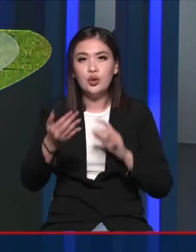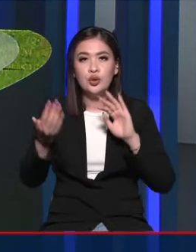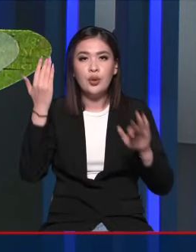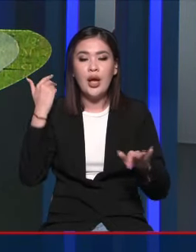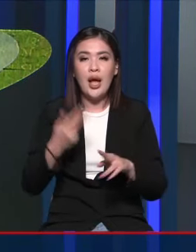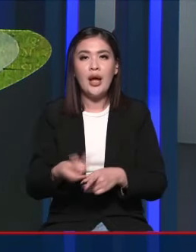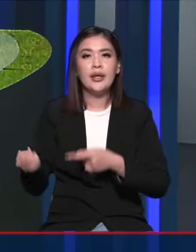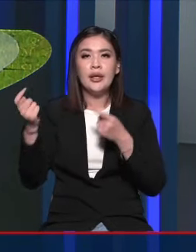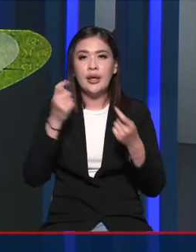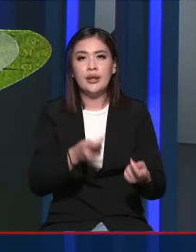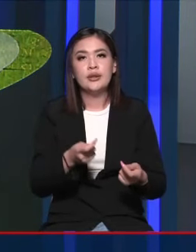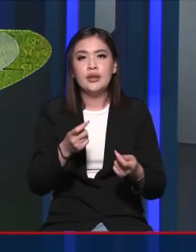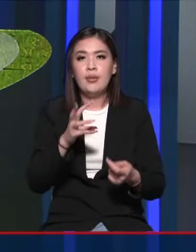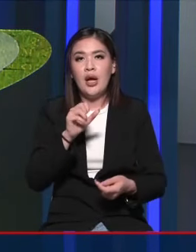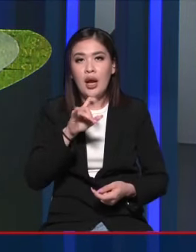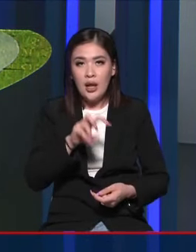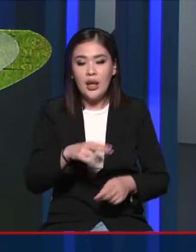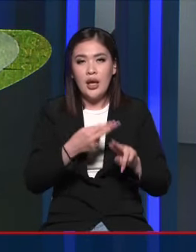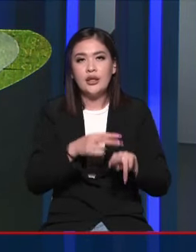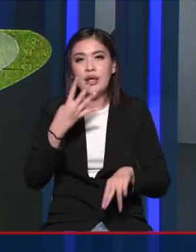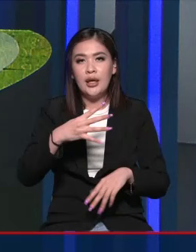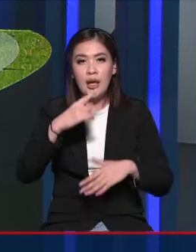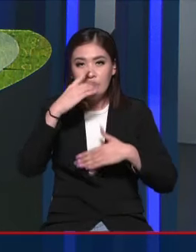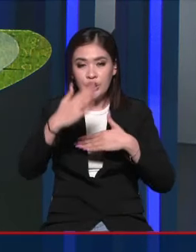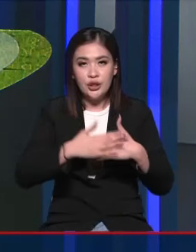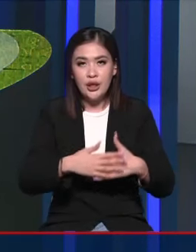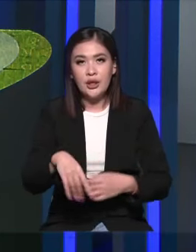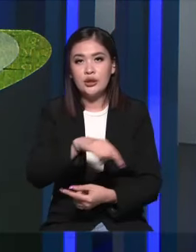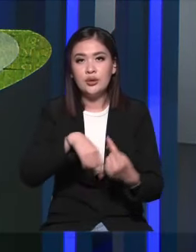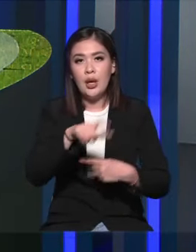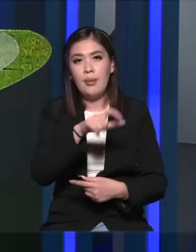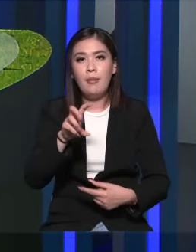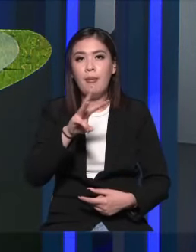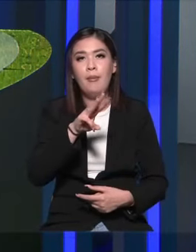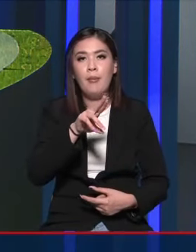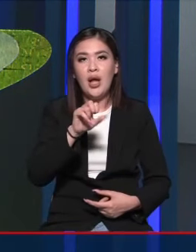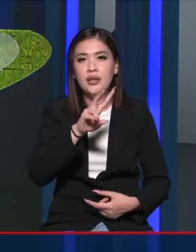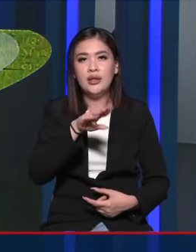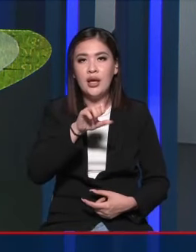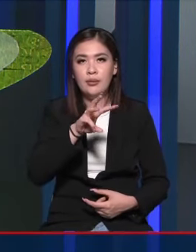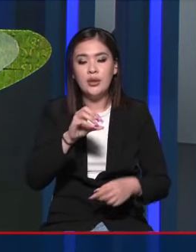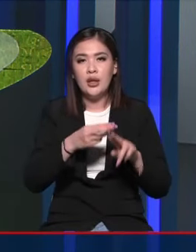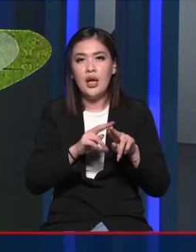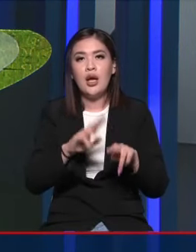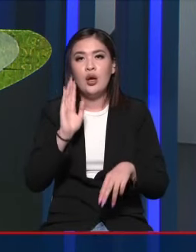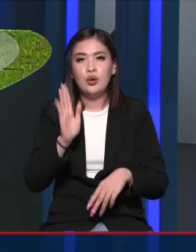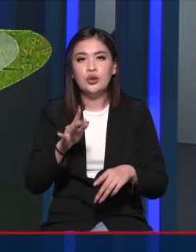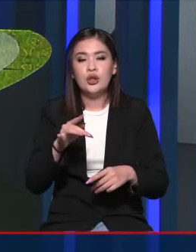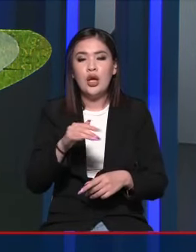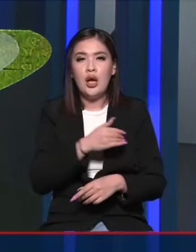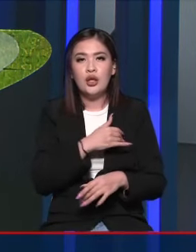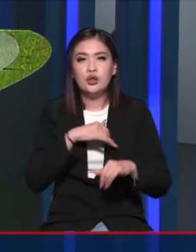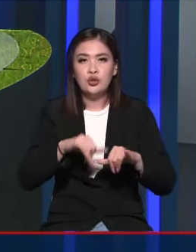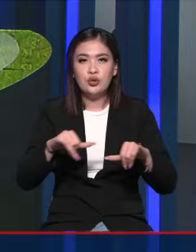бұрын әкелген марал саны қазір 40-қа жеткен. Кәсіпкер болашақта панта мен емдейтін орталық ашып кәсібін кеңейтпек. Жаңа